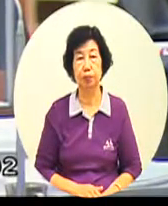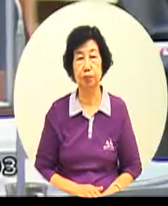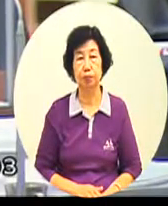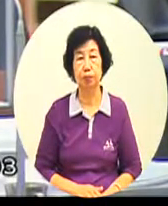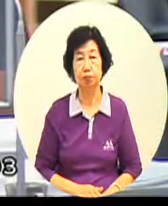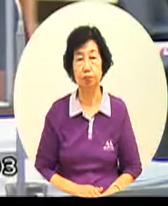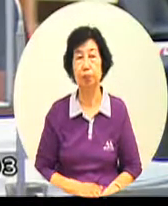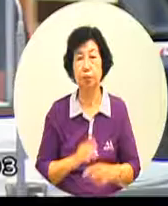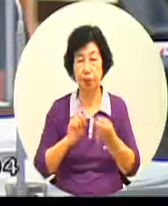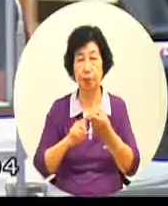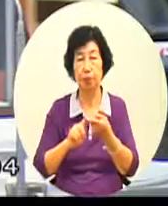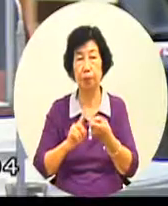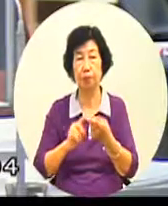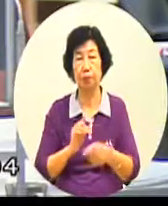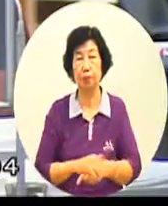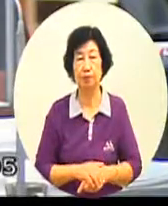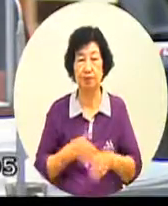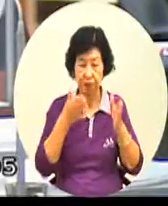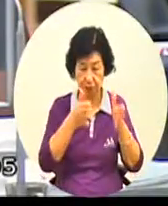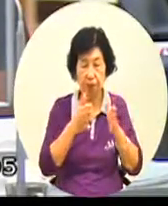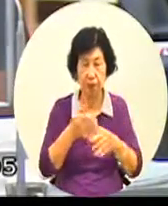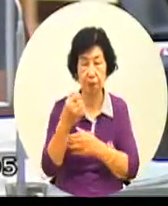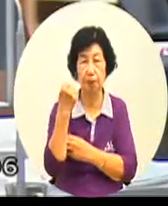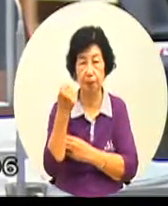是我们朝这个方向来努力。